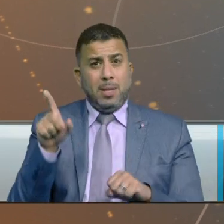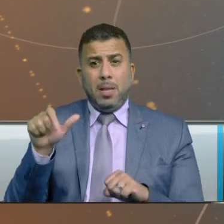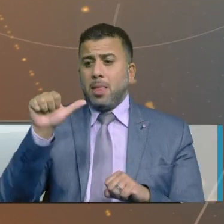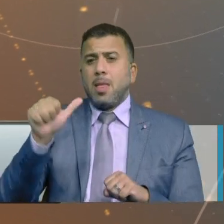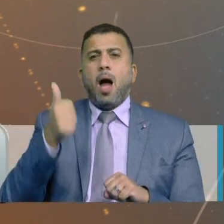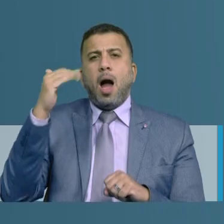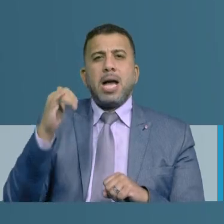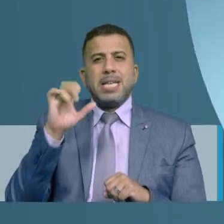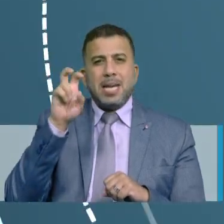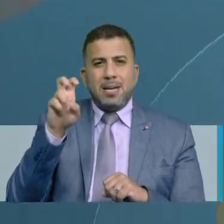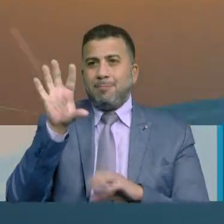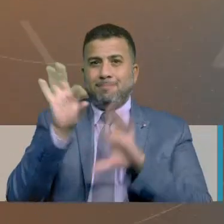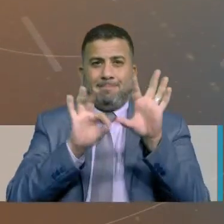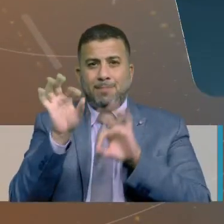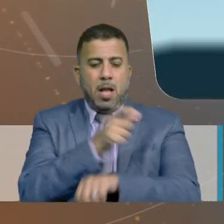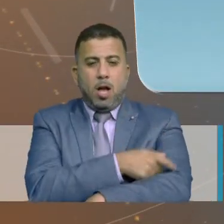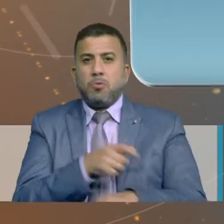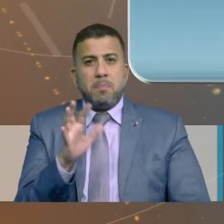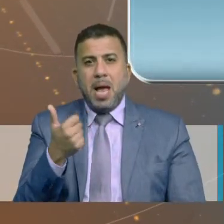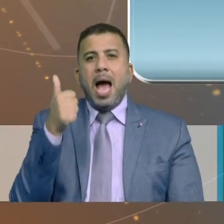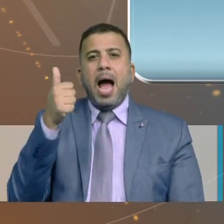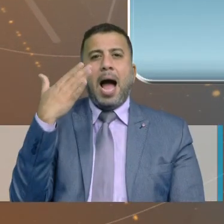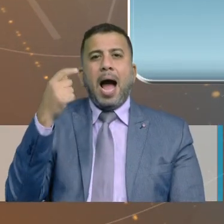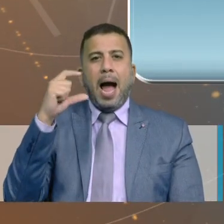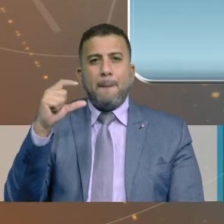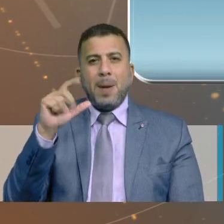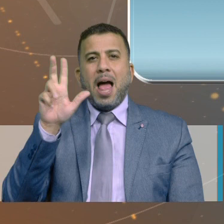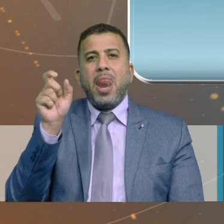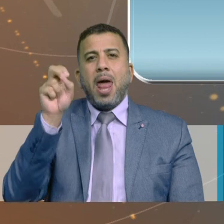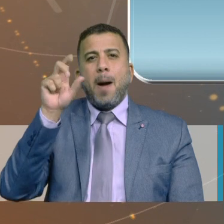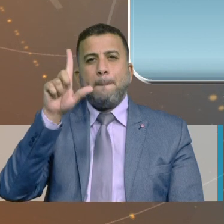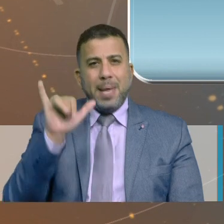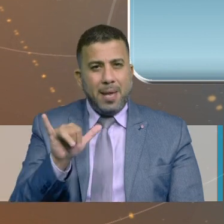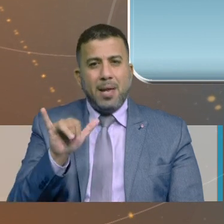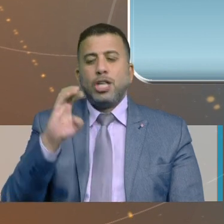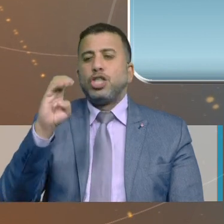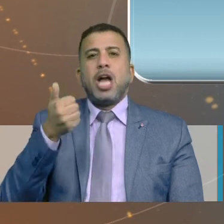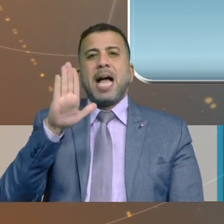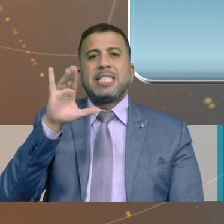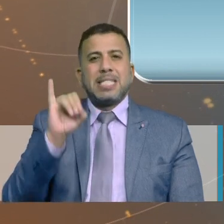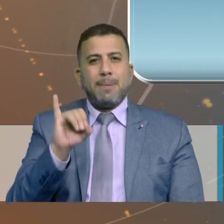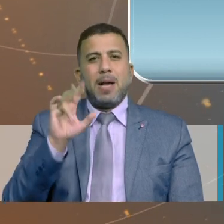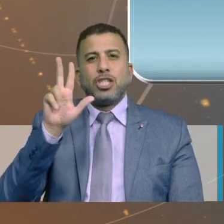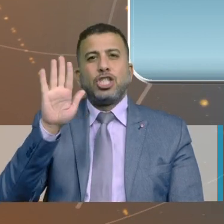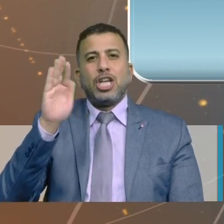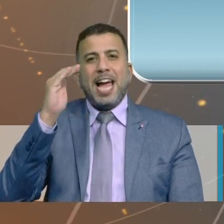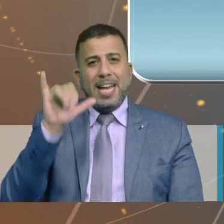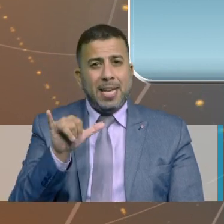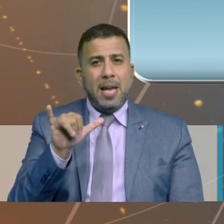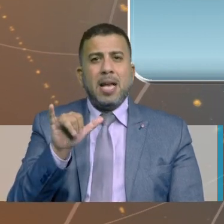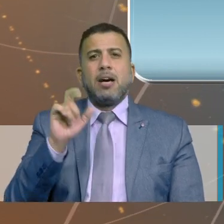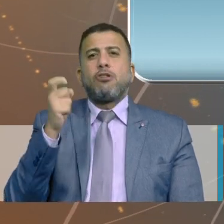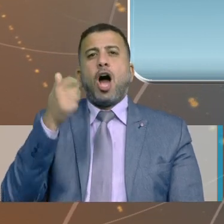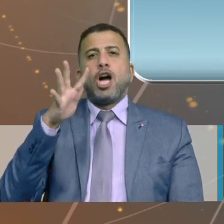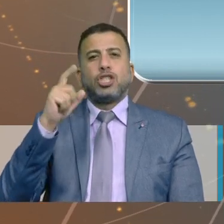يشكل مجلس ضاحيه سهيله من الاعضاء احمد خليفه سعيد النقبي جاسم محمد عبيد